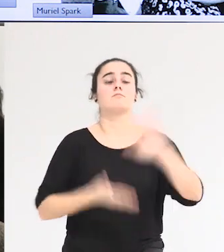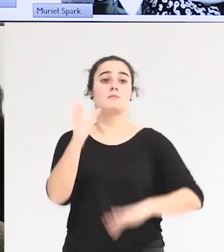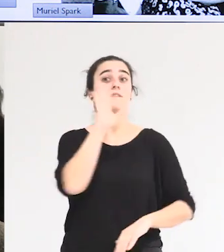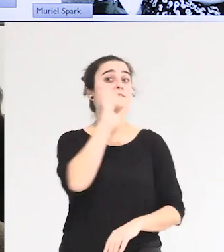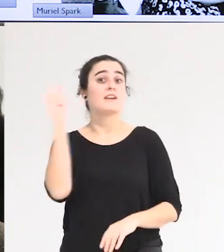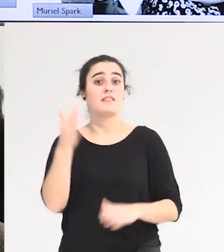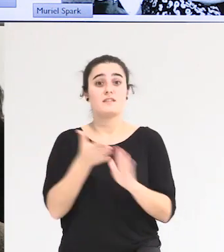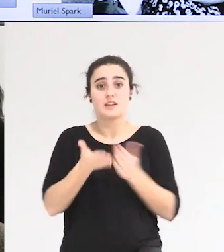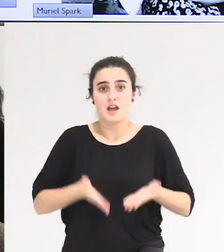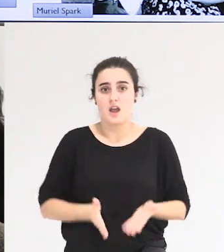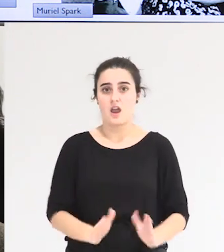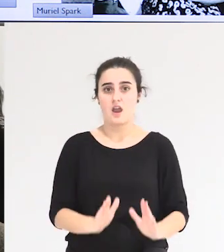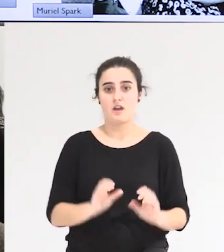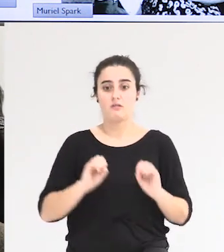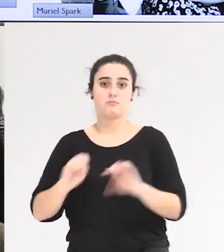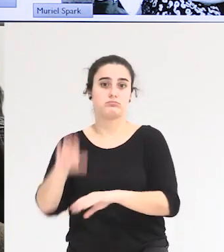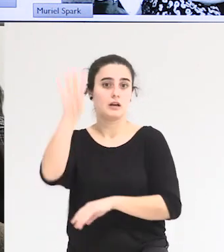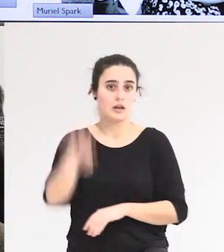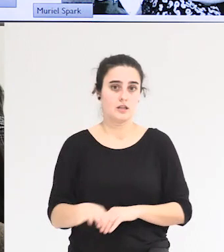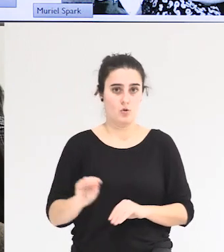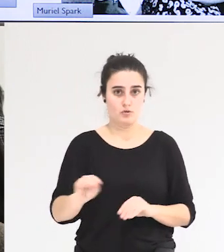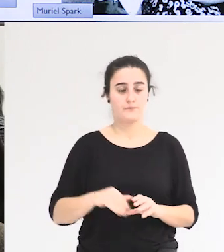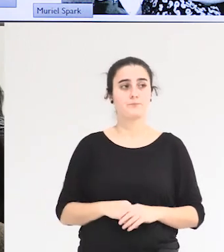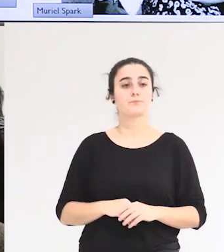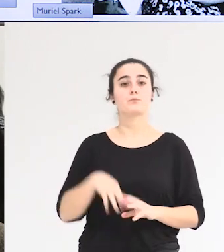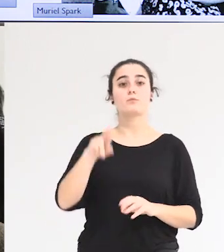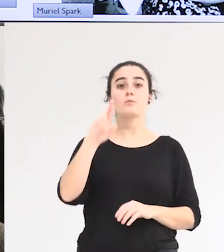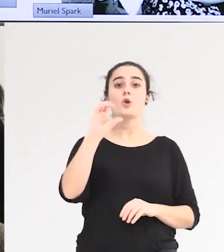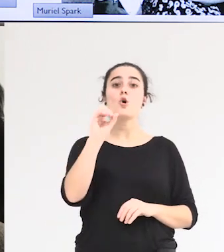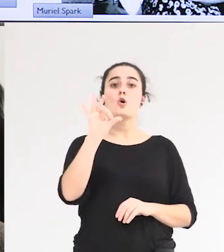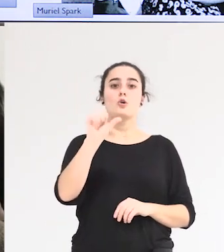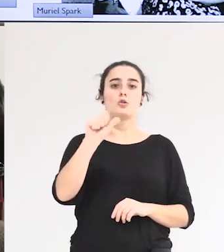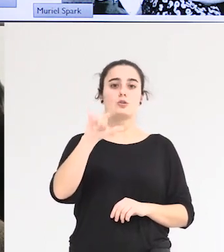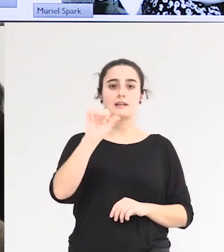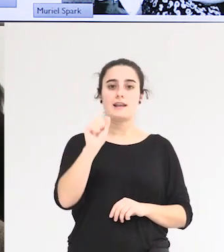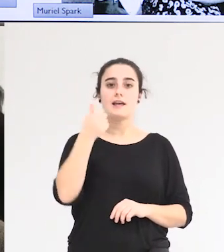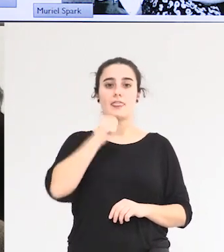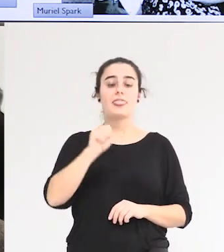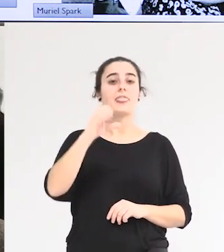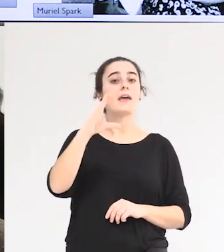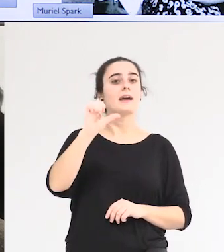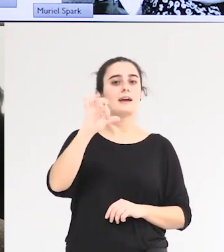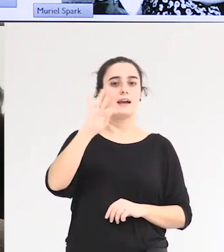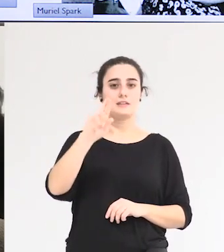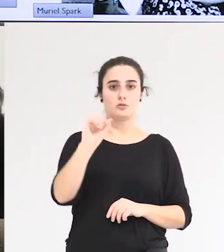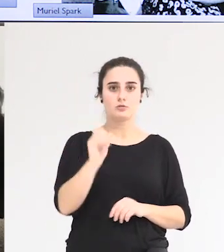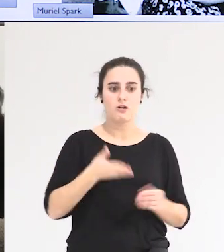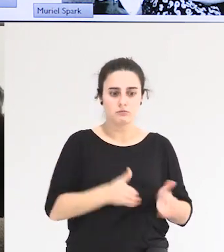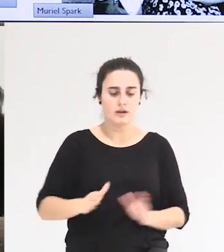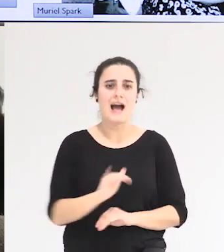umea Katalunian, bai? Rosalía de Castro ere ume asko izan zituen, baina antza denez bere bizitza familiarra